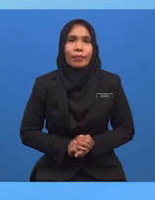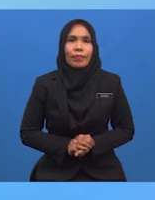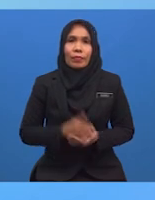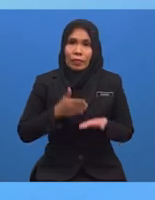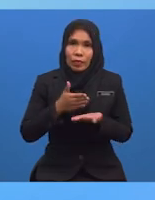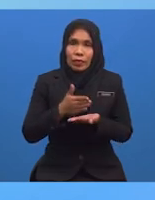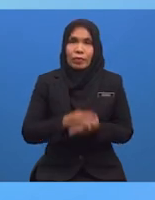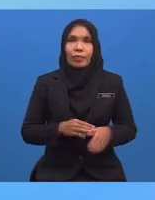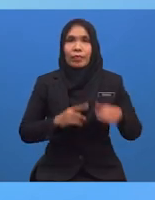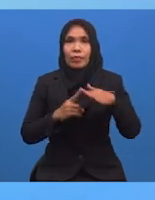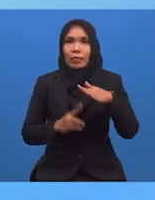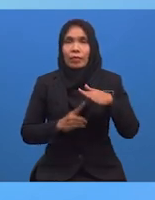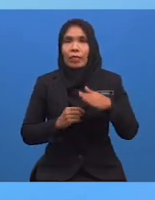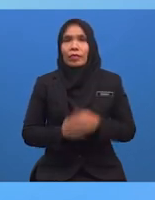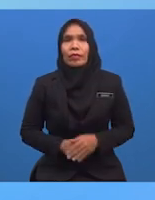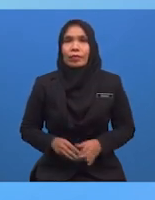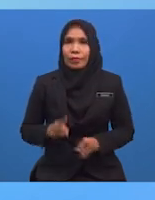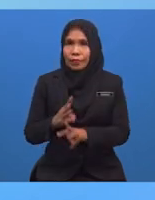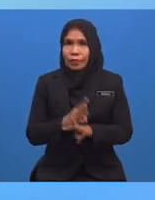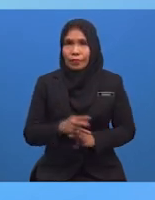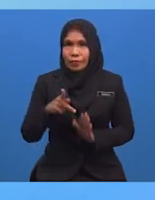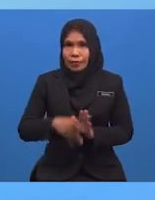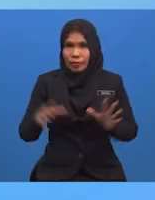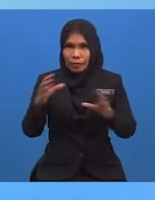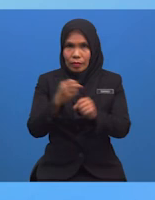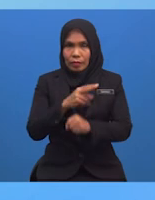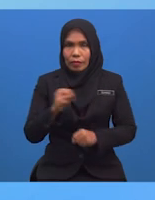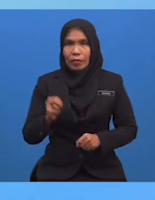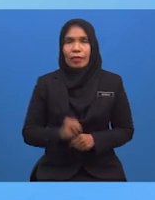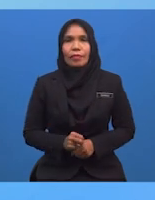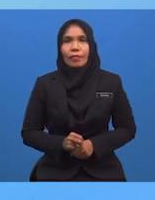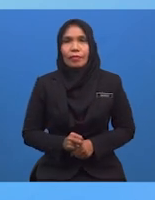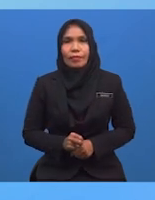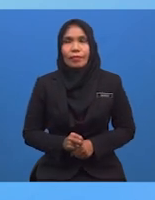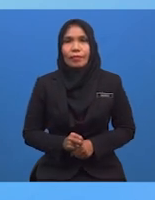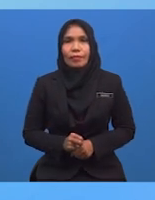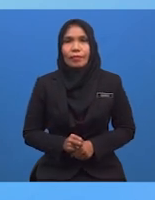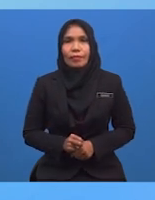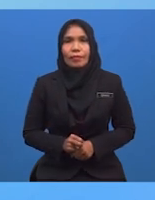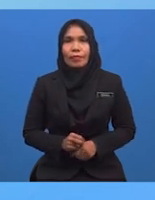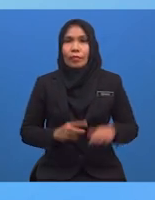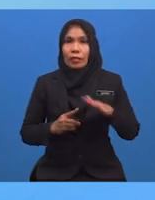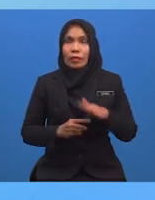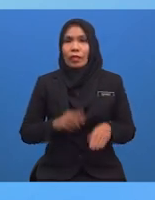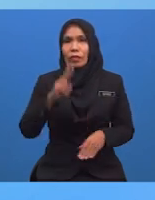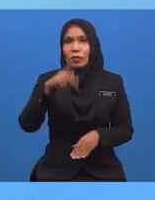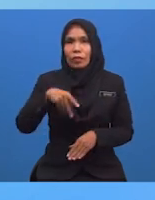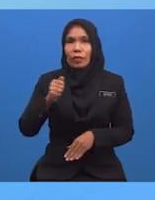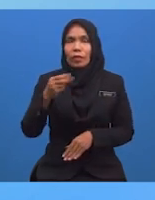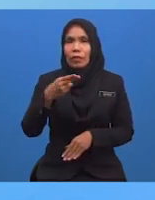Seterusnya, dasar kawalan pendapatan seperti dasar upah maksimum,